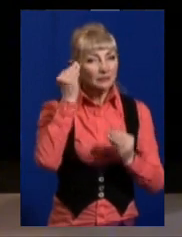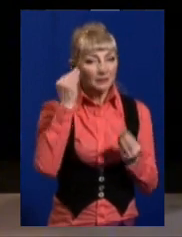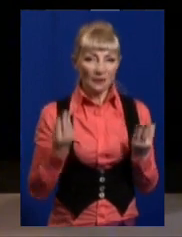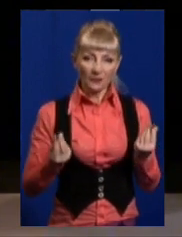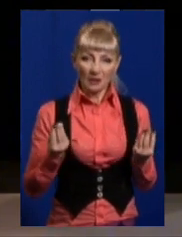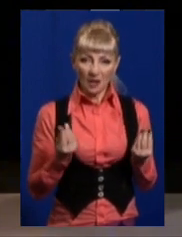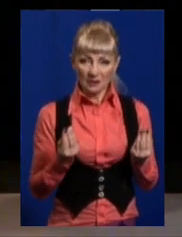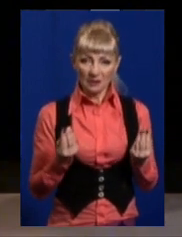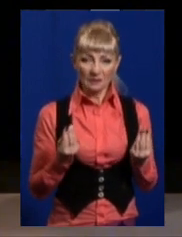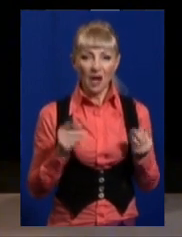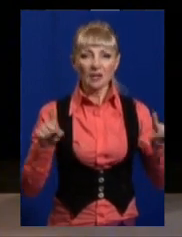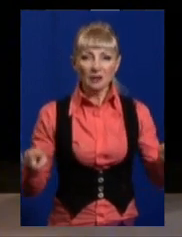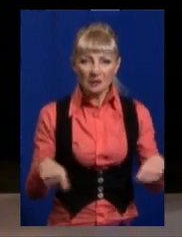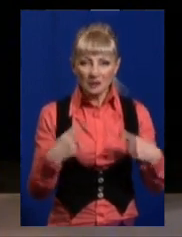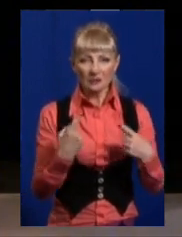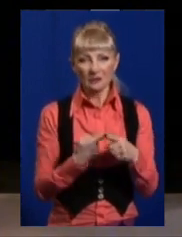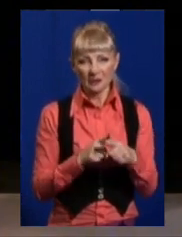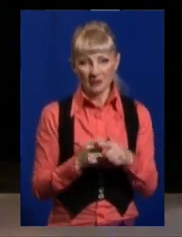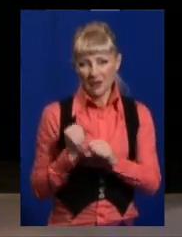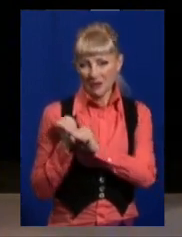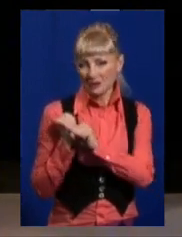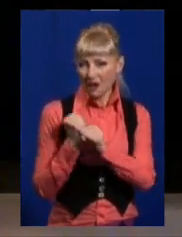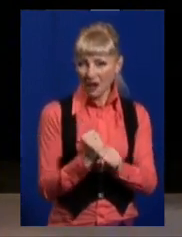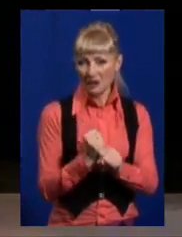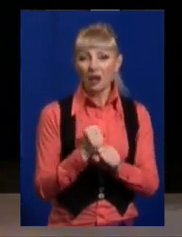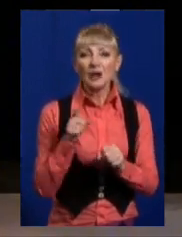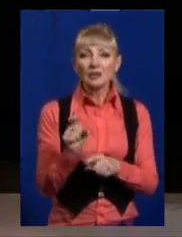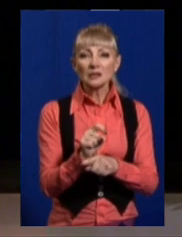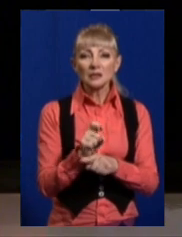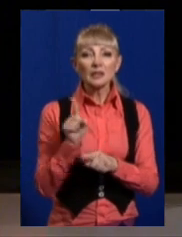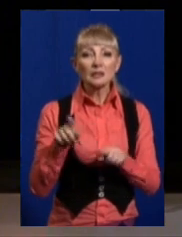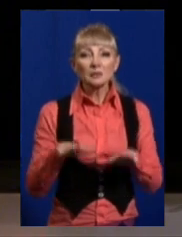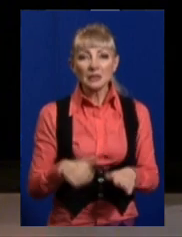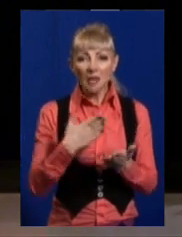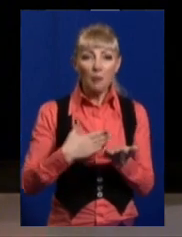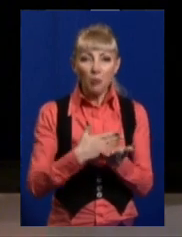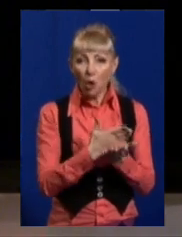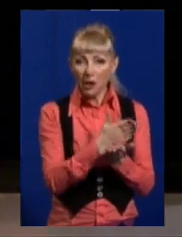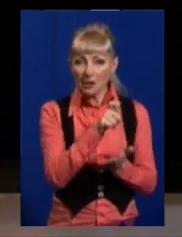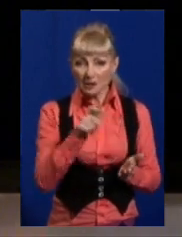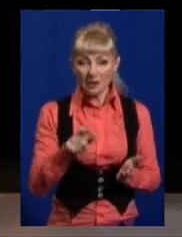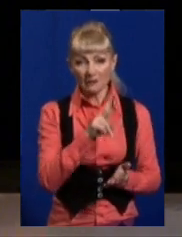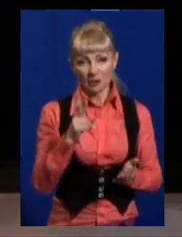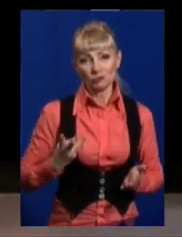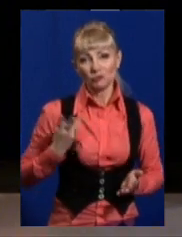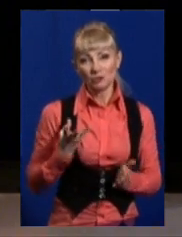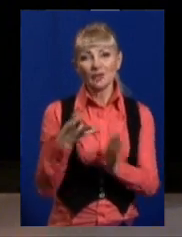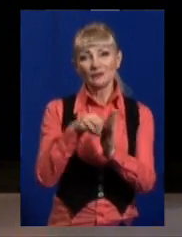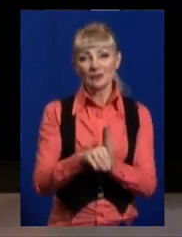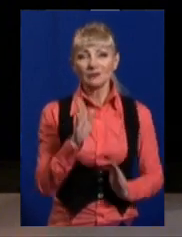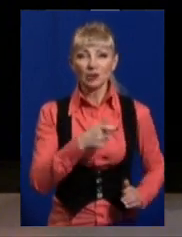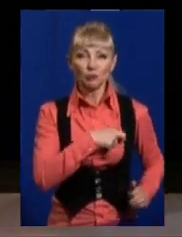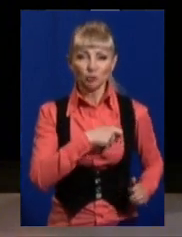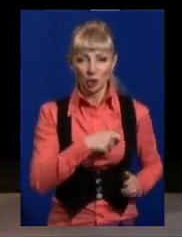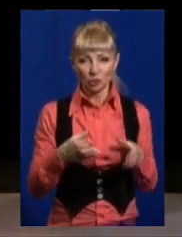фінансового, організаційного тягаря, вони стають завданням, власне, тих місцевих політиків, які бажають увійти в депутатський корпус.